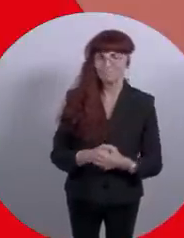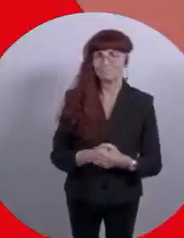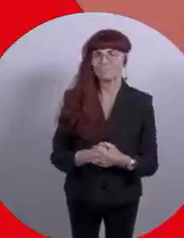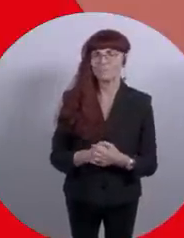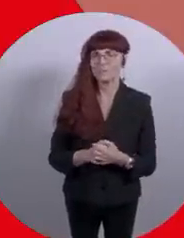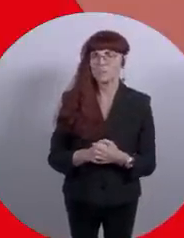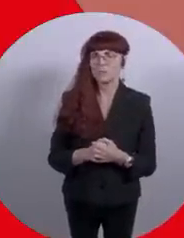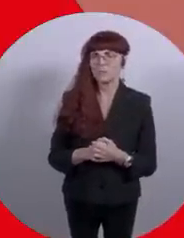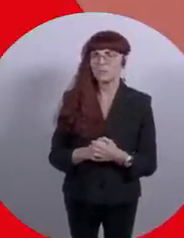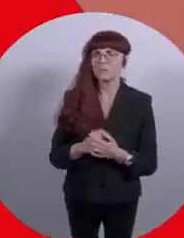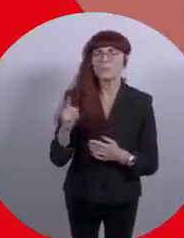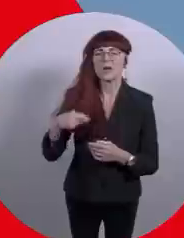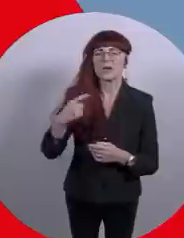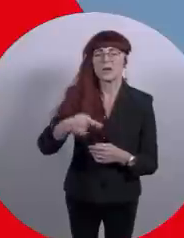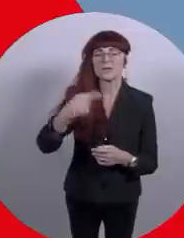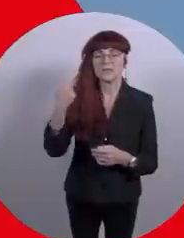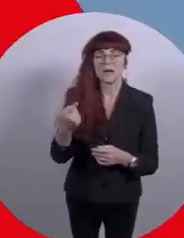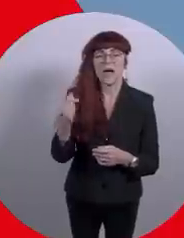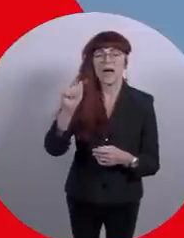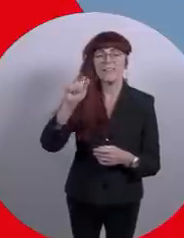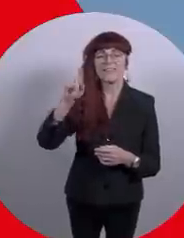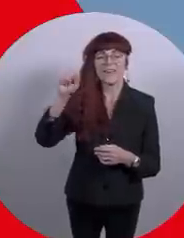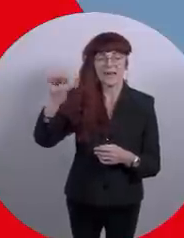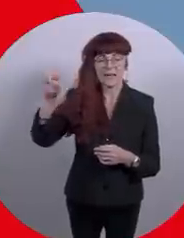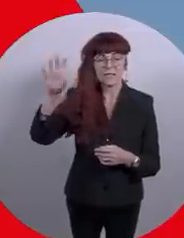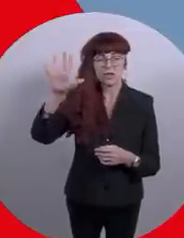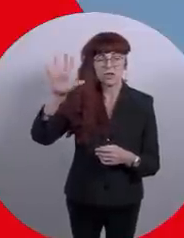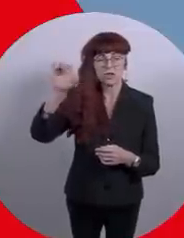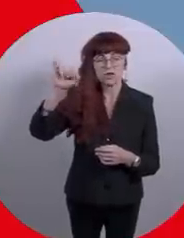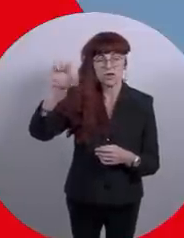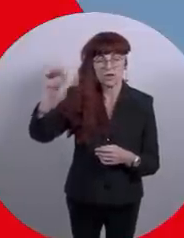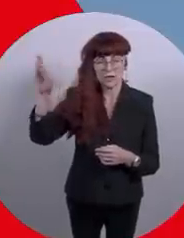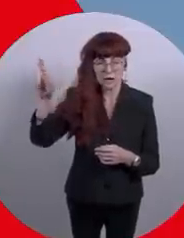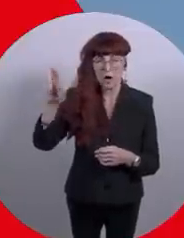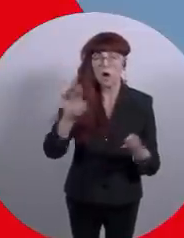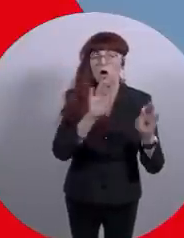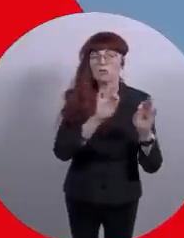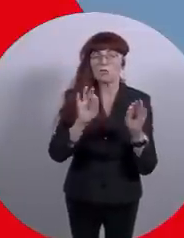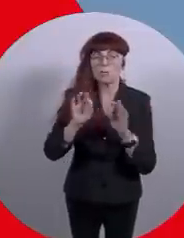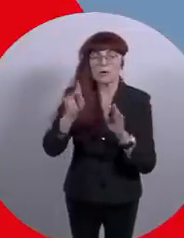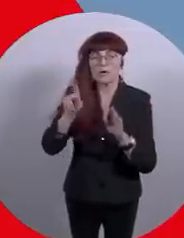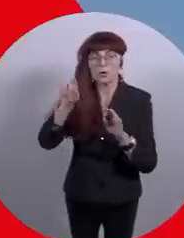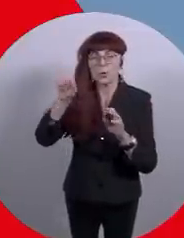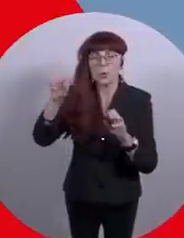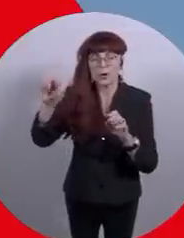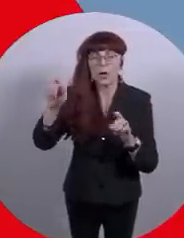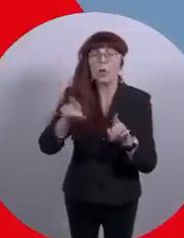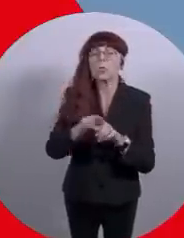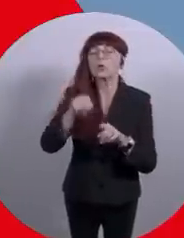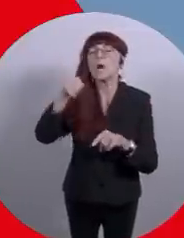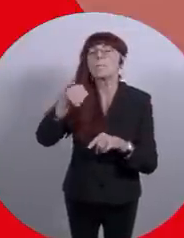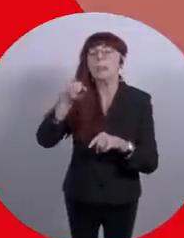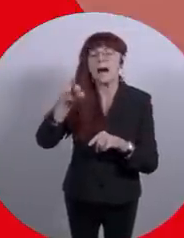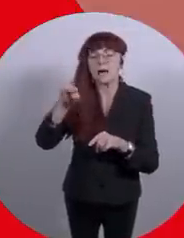dann am Wort ist Andreas Schieder und den Vorbereitung Michael Kögel und Mario Lindner